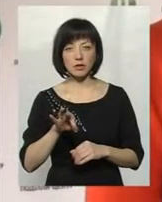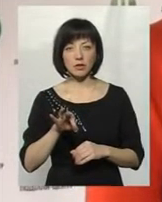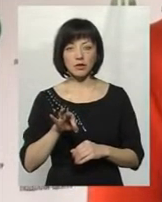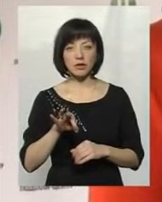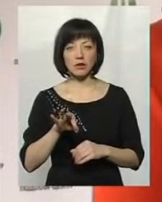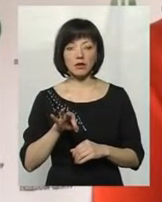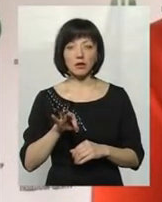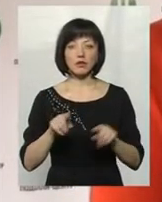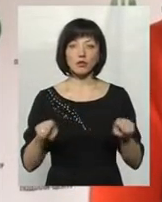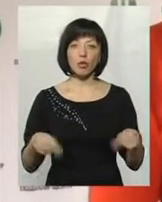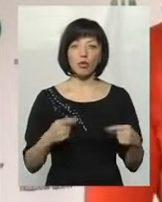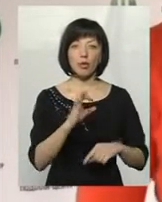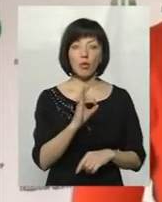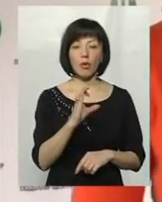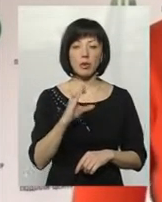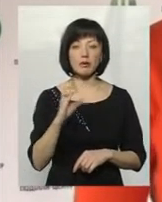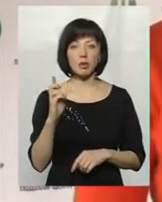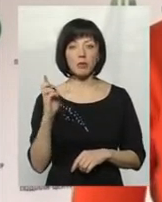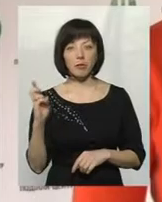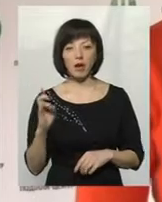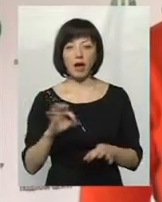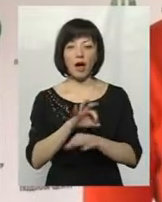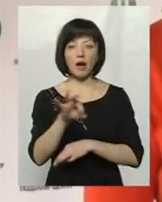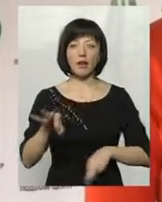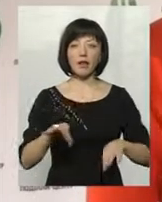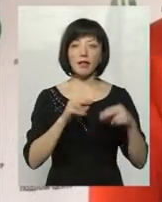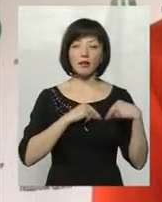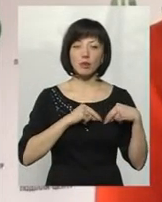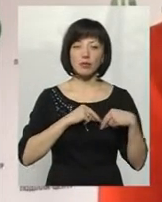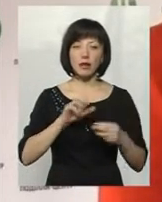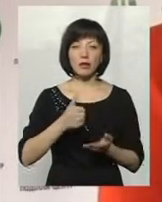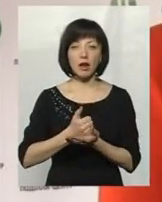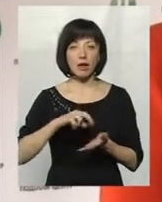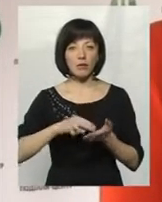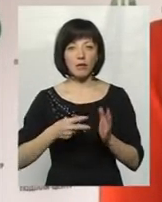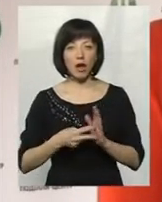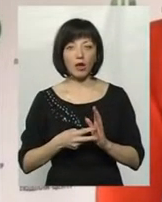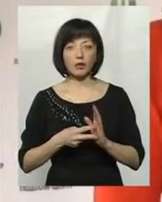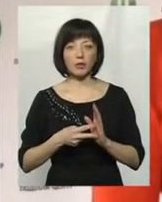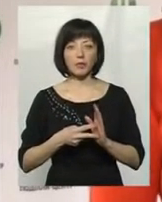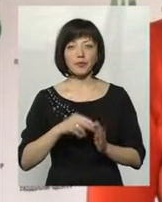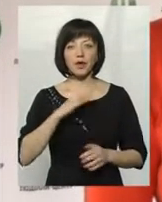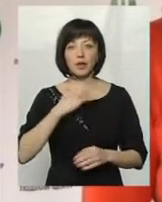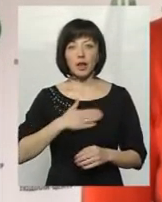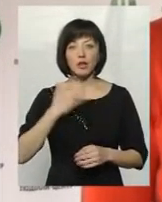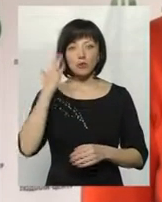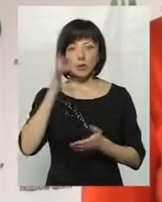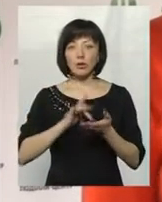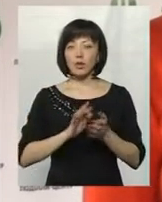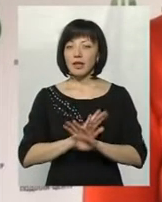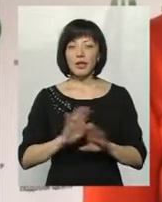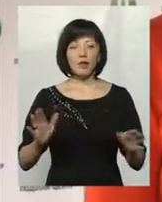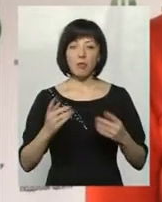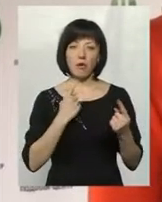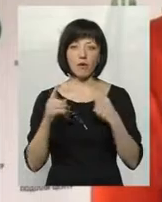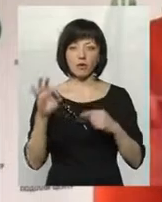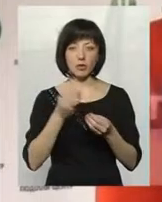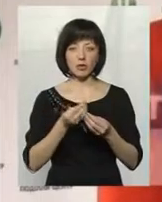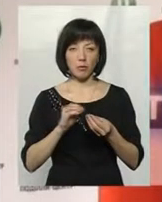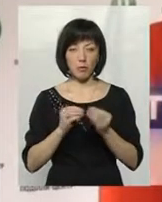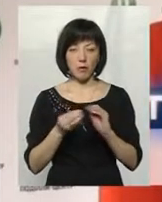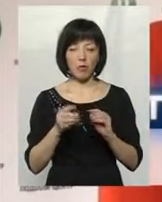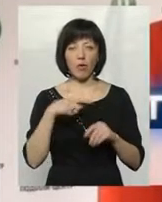в створенні ОСББ, і архітектори, які працювали над генеральним планом. Нашою метою не є просто поговорити про ці проблеми,